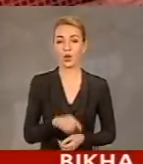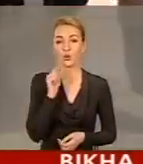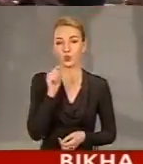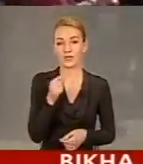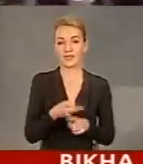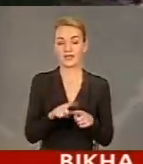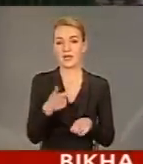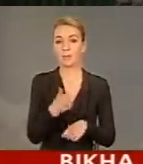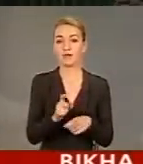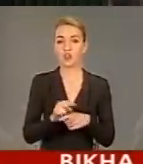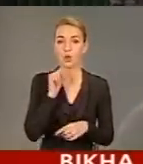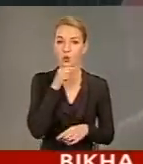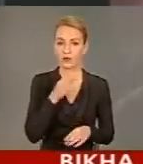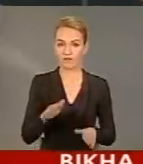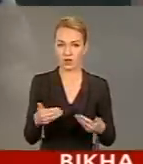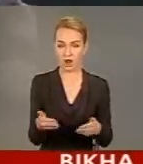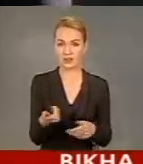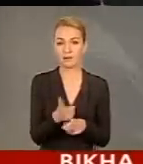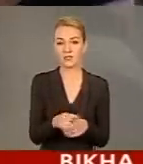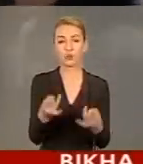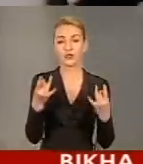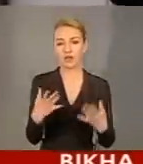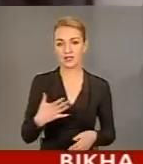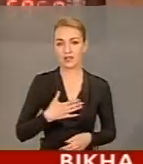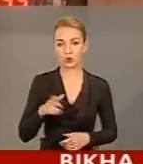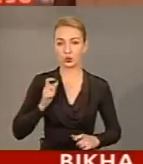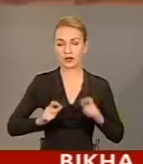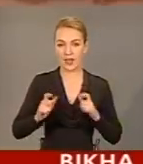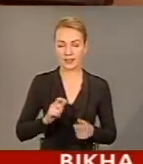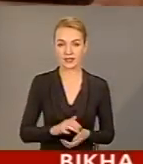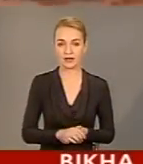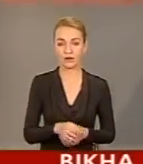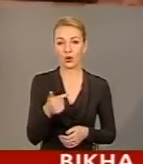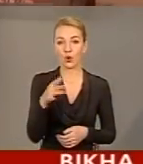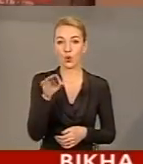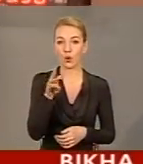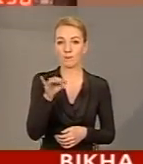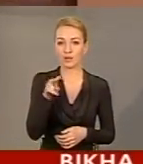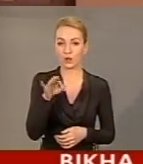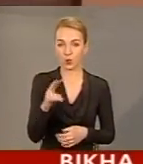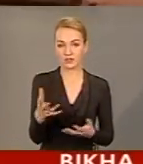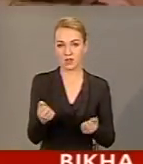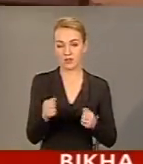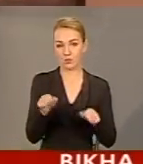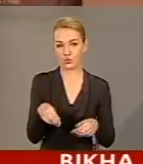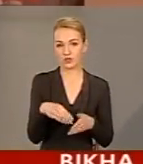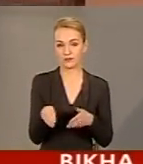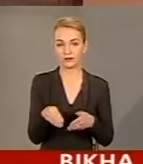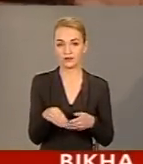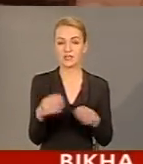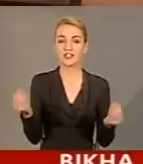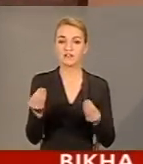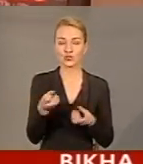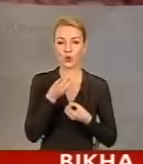більш економний варіант, більш простяцький наш студентський. Гамілок може вас взяти. Курячі. Гамілочки